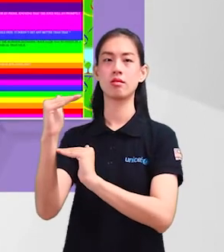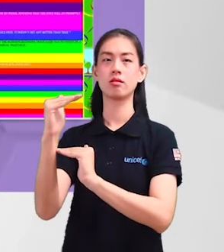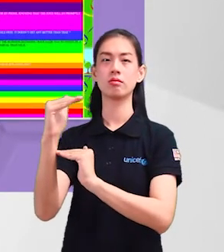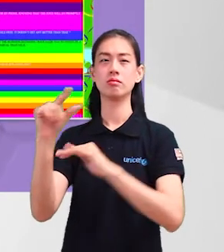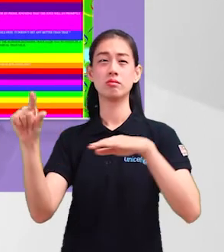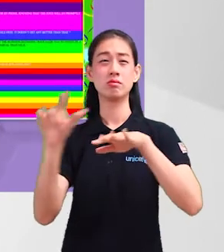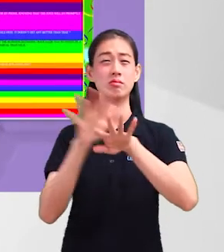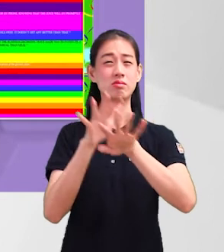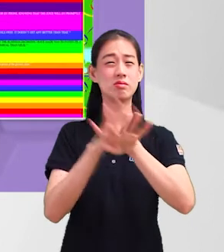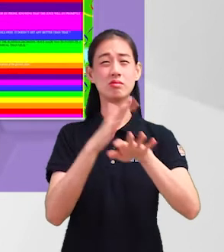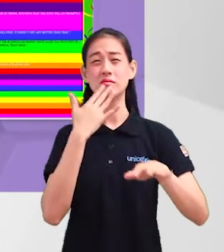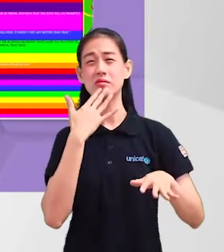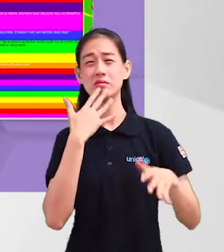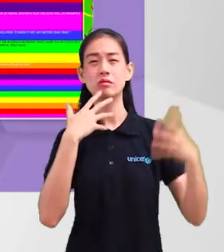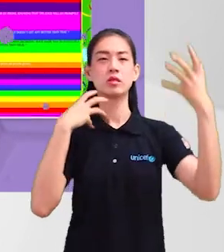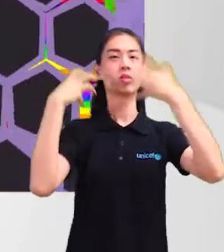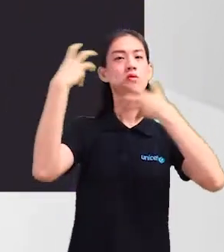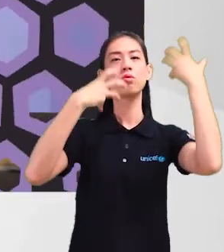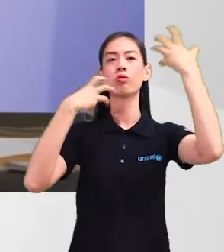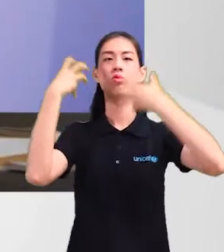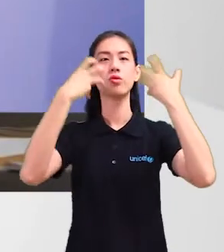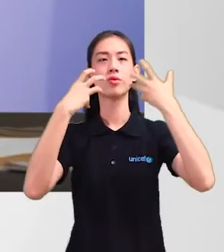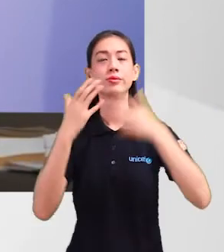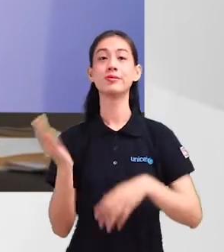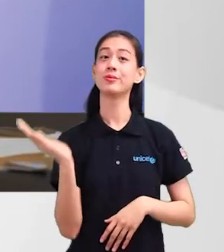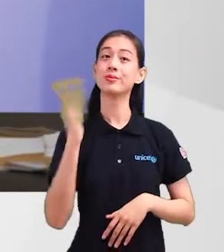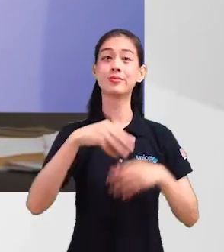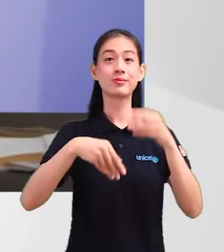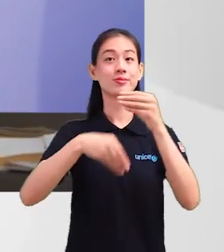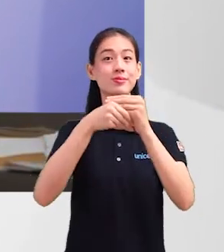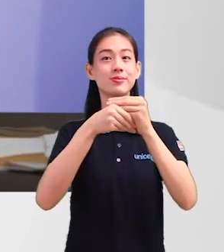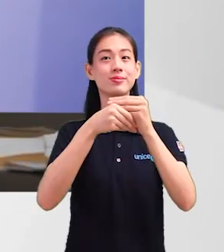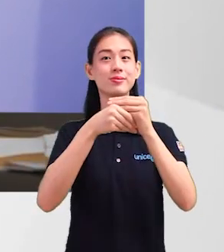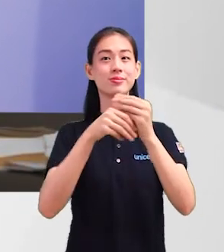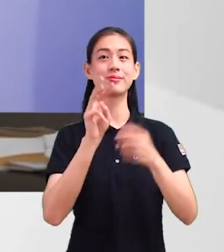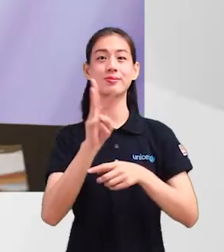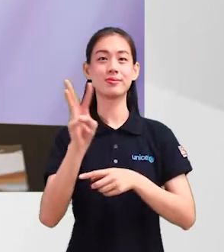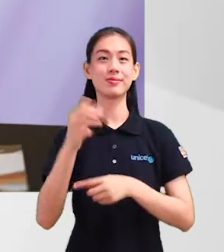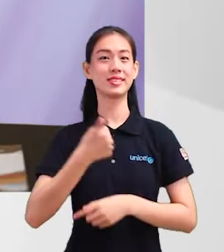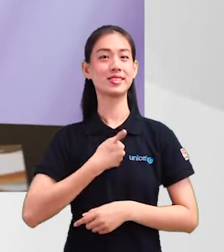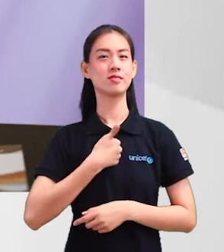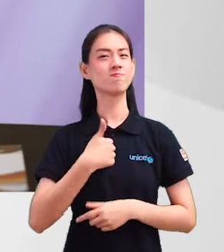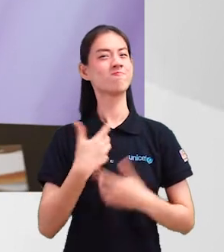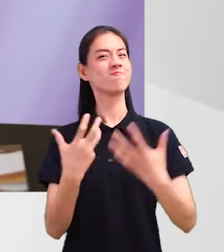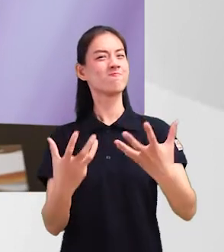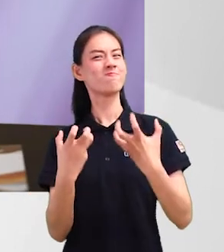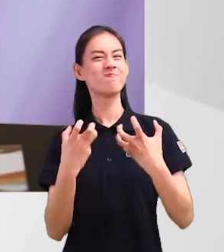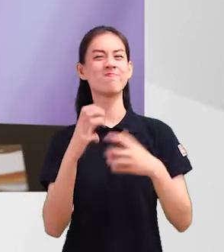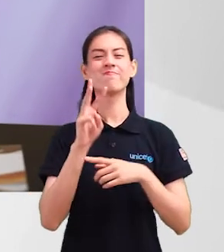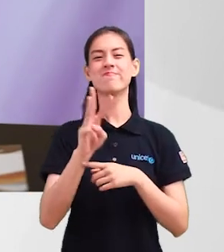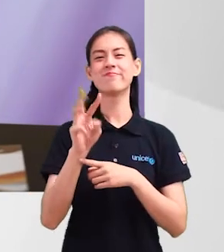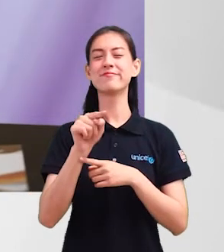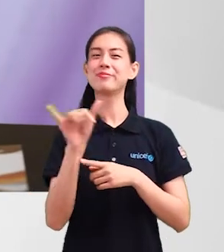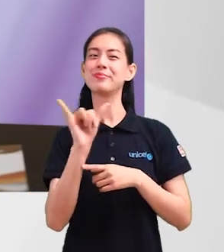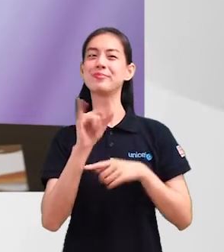terlalu banyak warna akan mengelirukan pengguna anda. Jom cuba tambahkan warna pada laman web kita. Saya ingin laman web saya